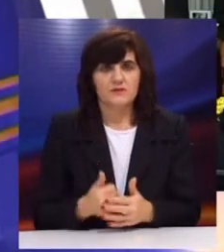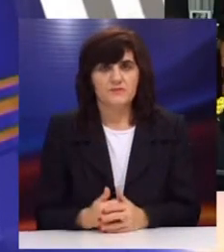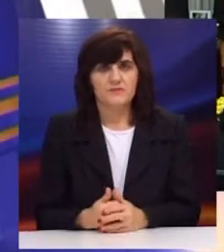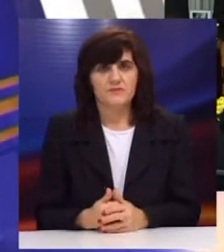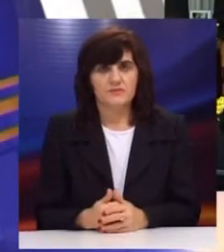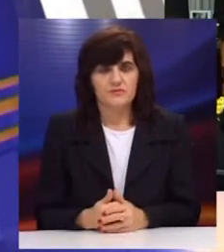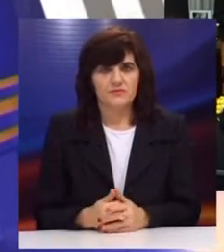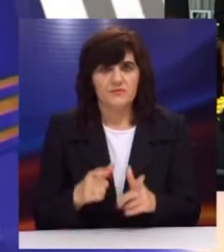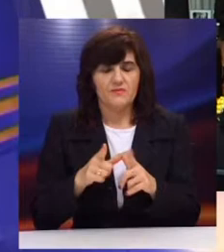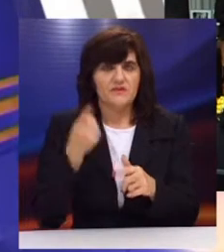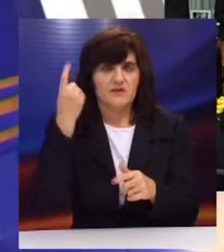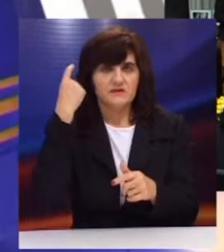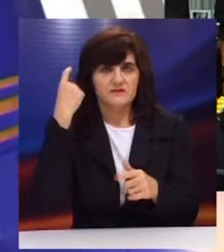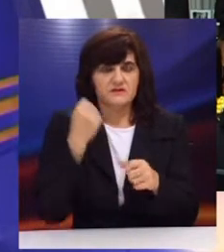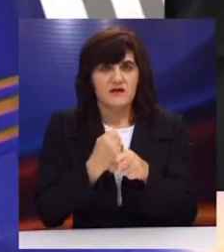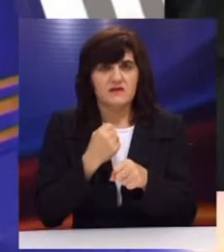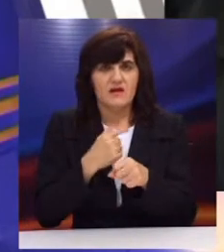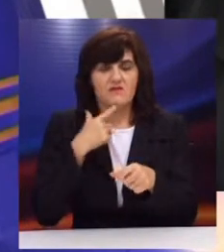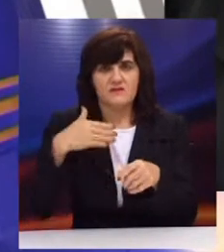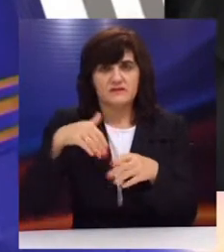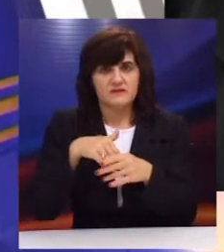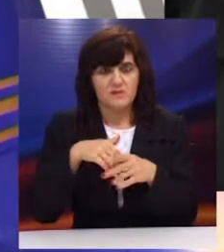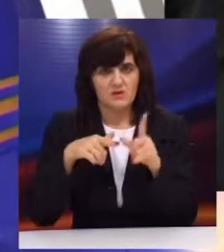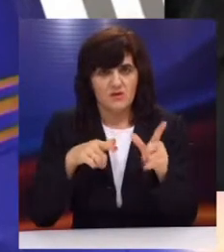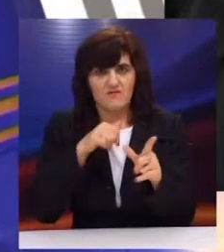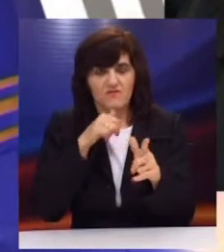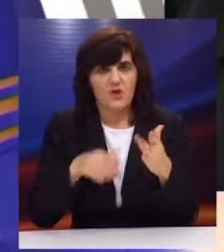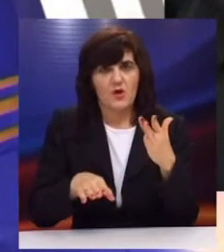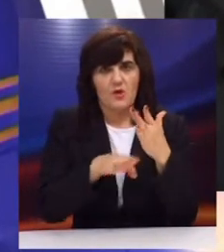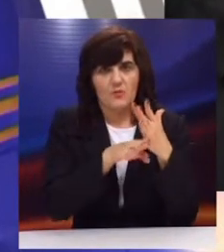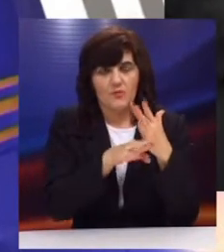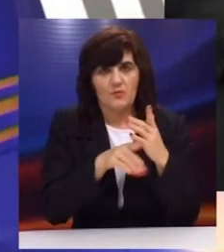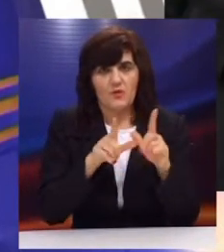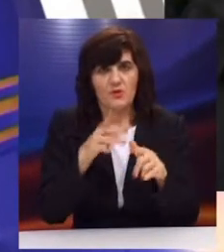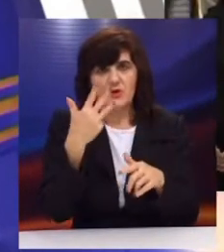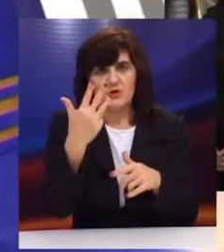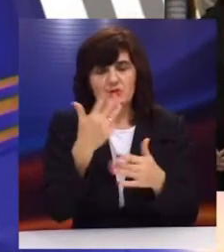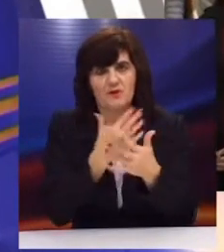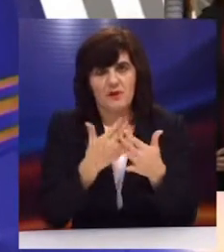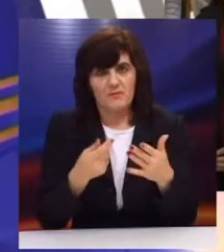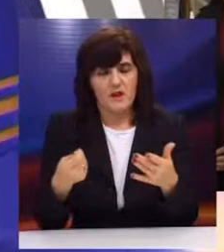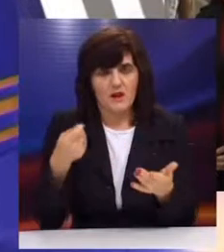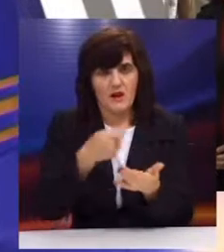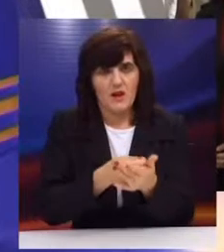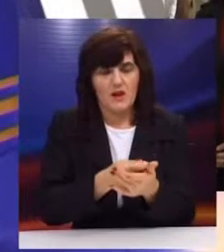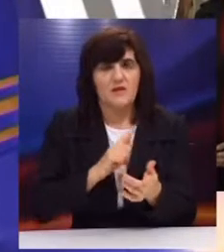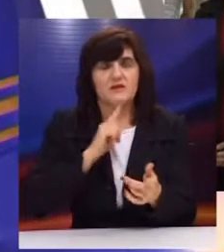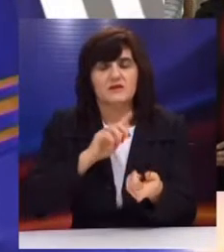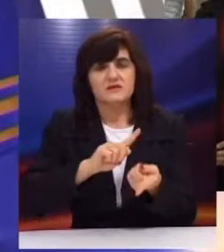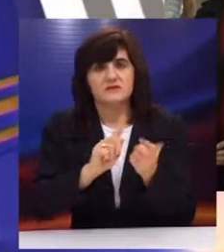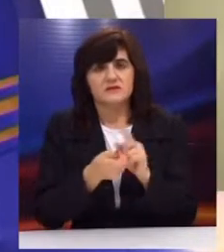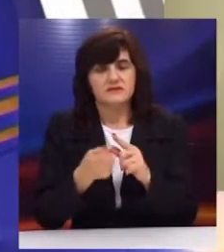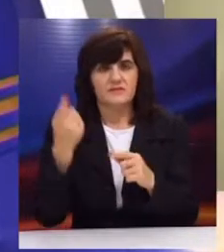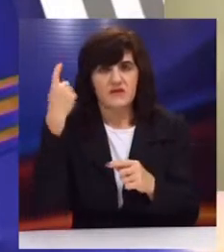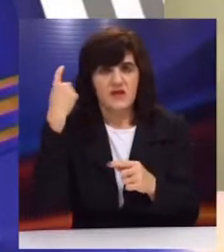Pokrajinski sekretarijat za rad, zapošljavanje i ravnopravnost polova također je pomogao projekat i to sa 4 miliona dinara. Na zamenik pokrajinskog